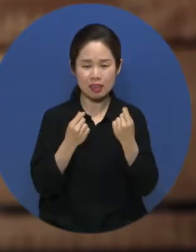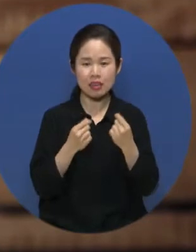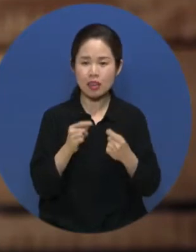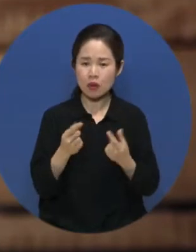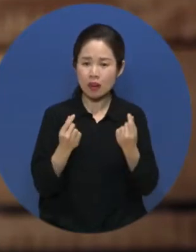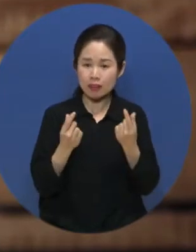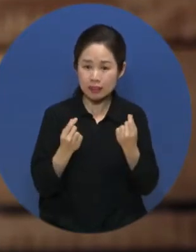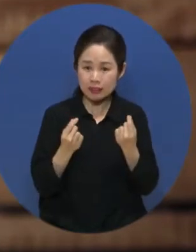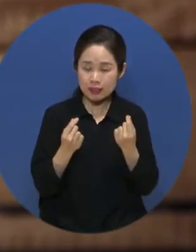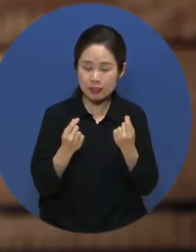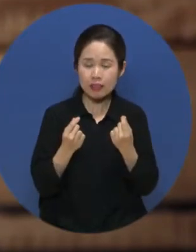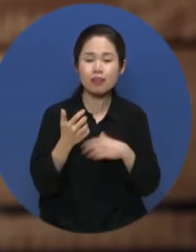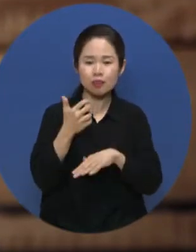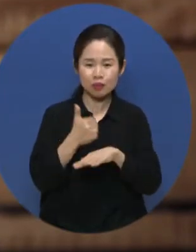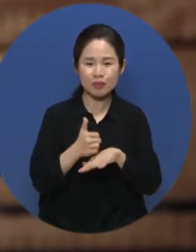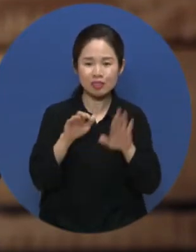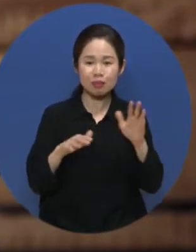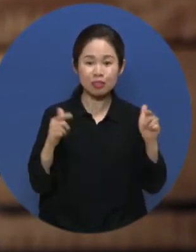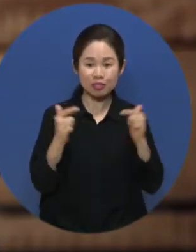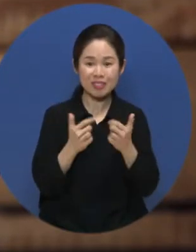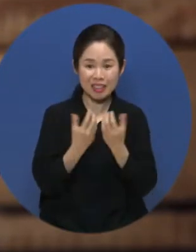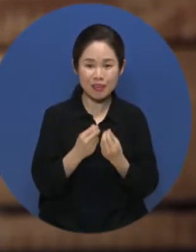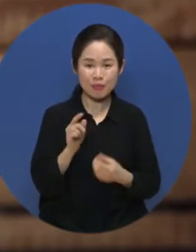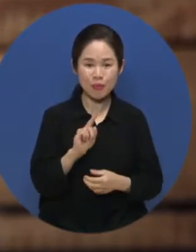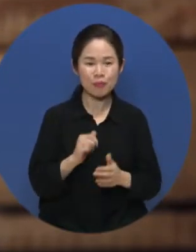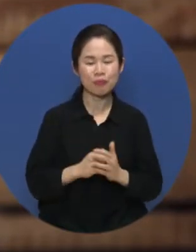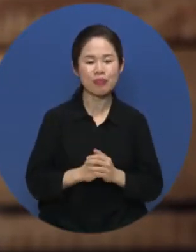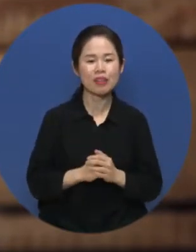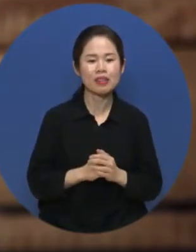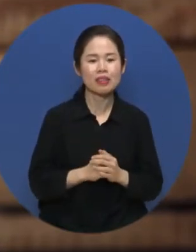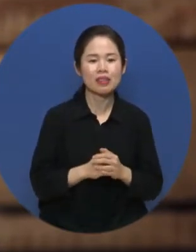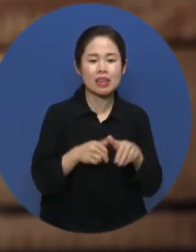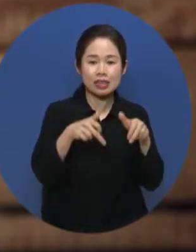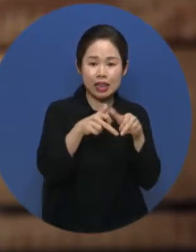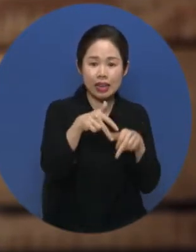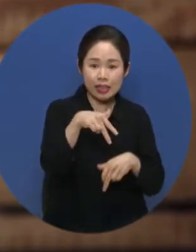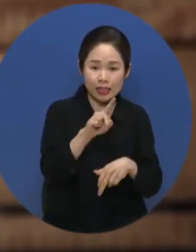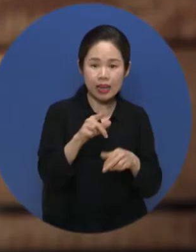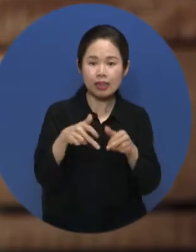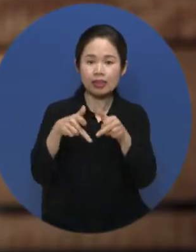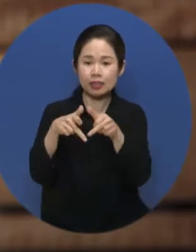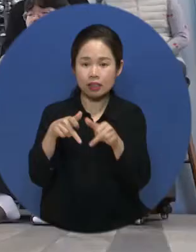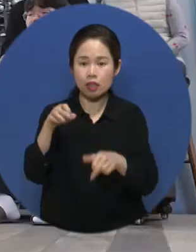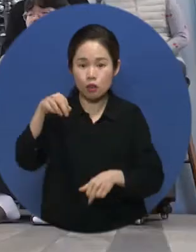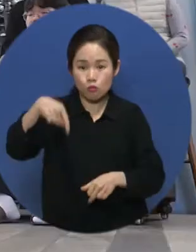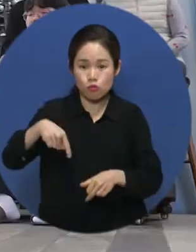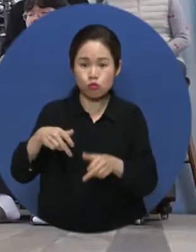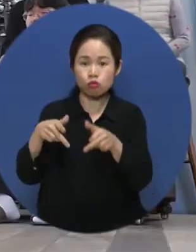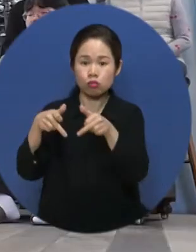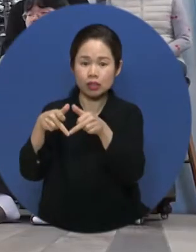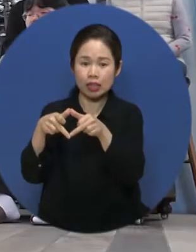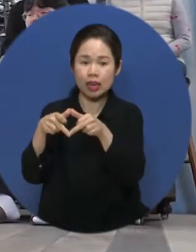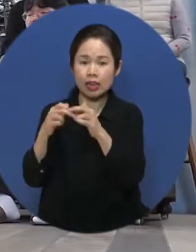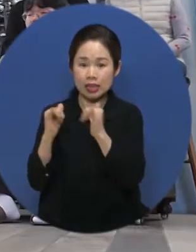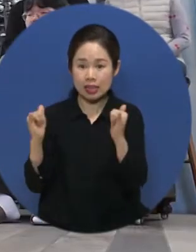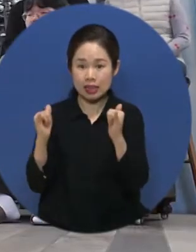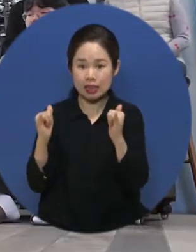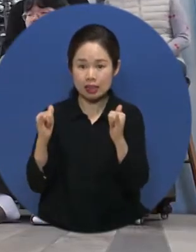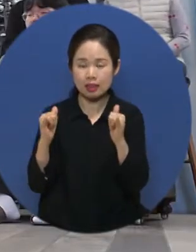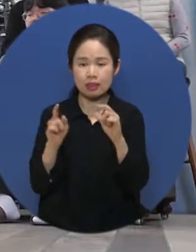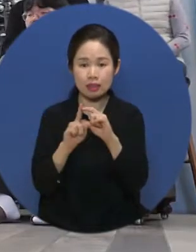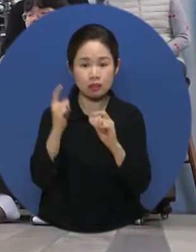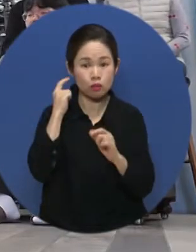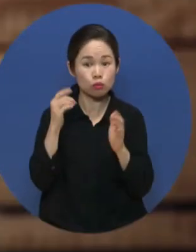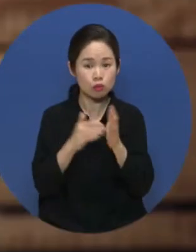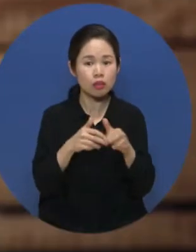들어 드릴게요. 여러분들 혹시 장애자, 장애우, 장애인이라는 표현 들어보셨죠? 장애자라는 말은 솔직히 나쁜